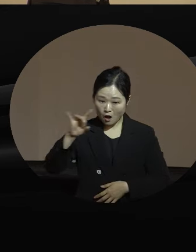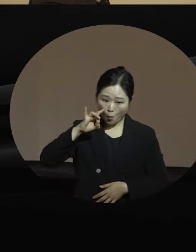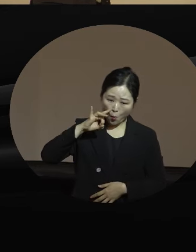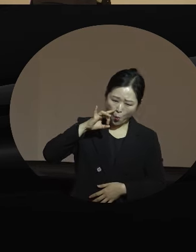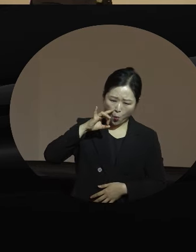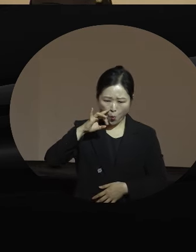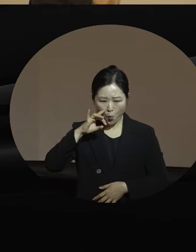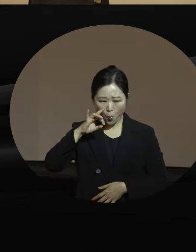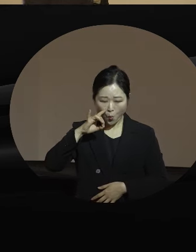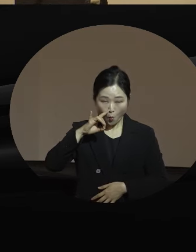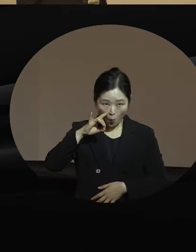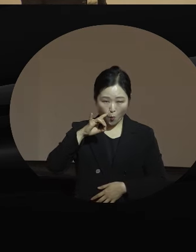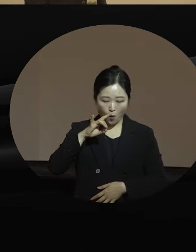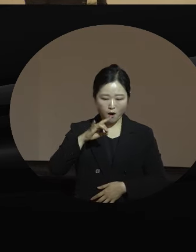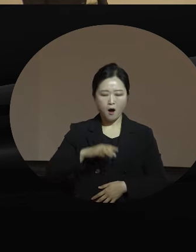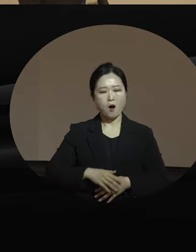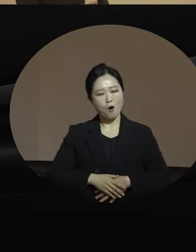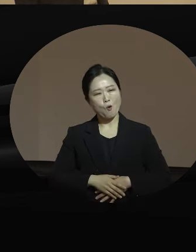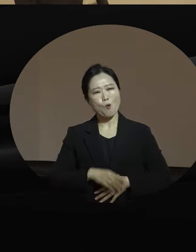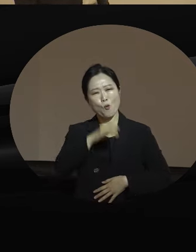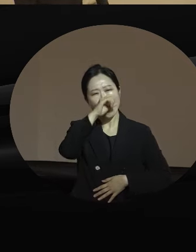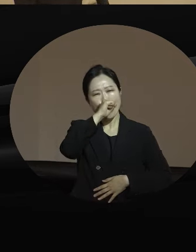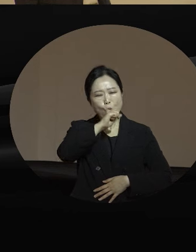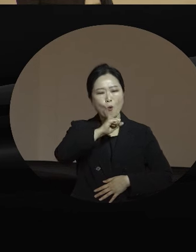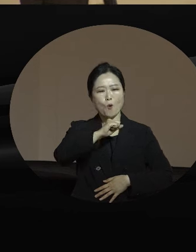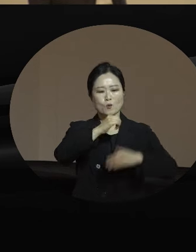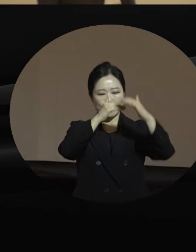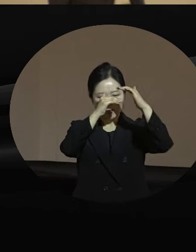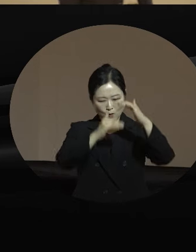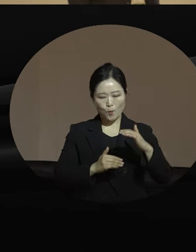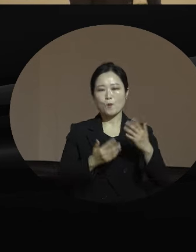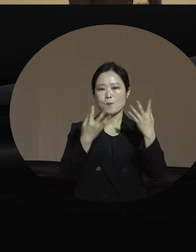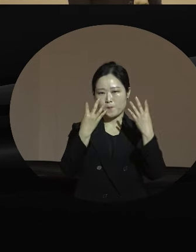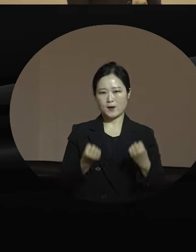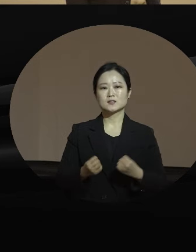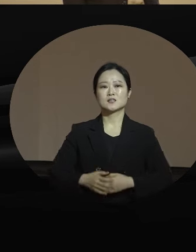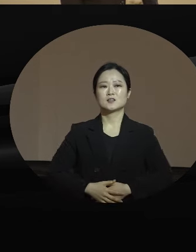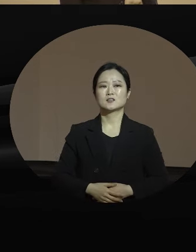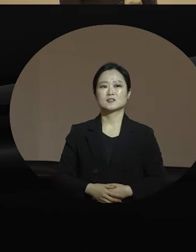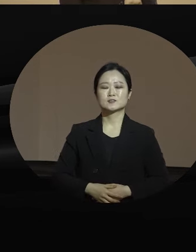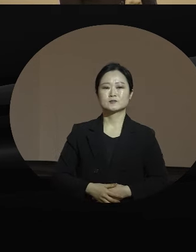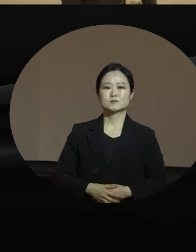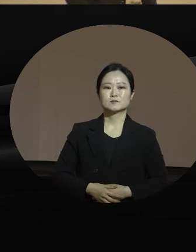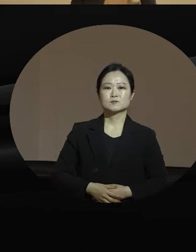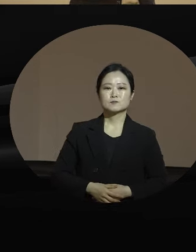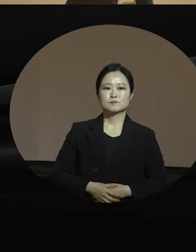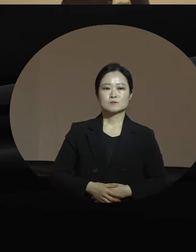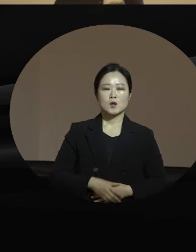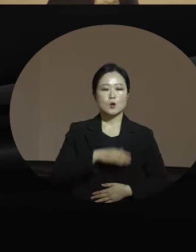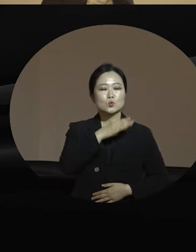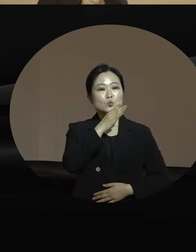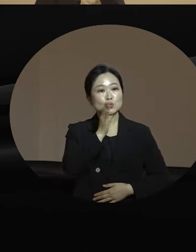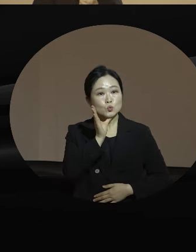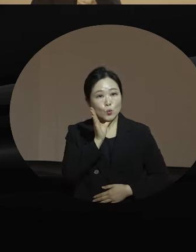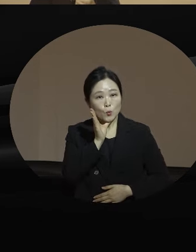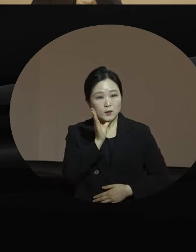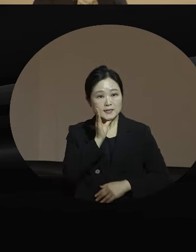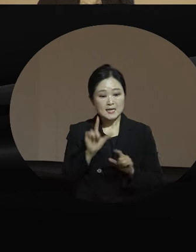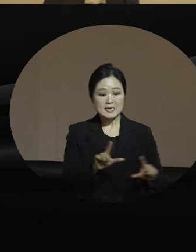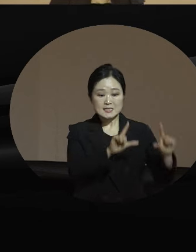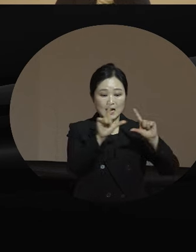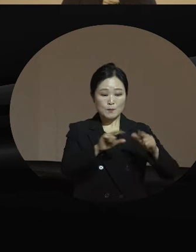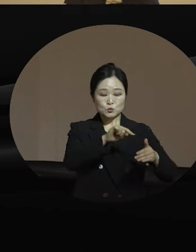너무너무 좋은 게 많아요. 특히 최근에 나오는 많은 연구들은 웰빙을 예측하는 아주 좋은 인자예요. 노인들의 삶에서